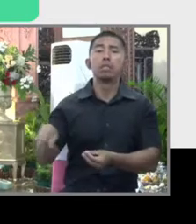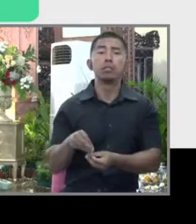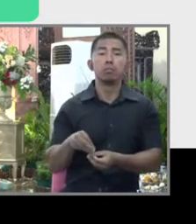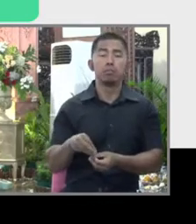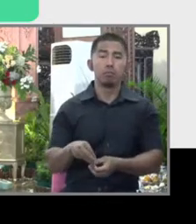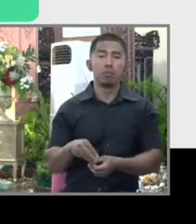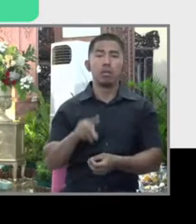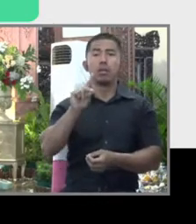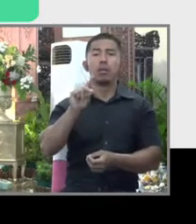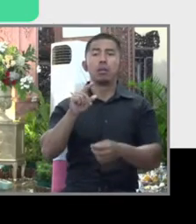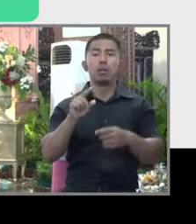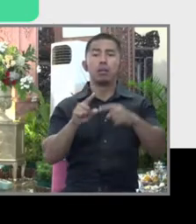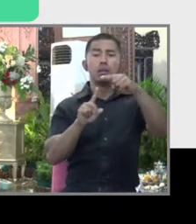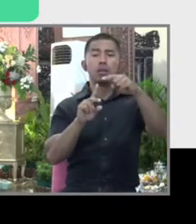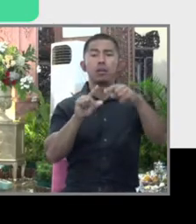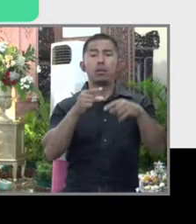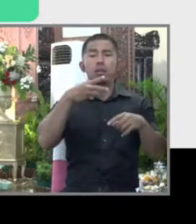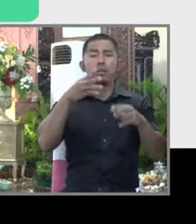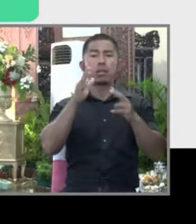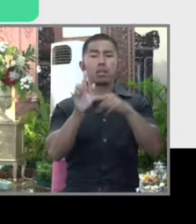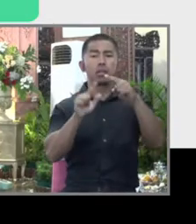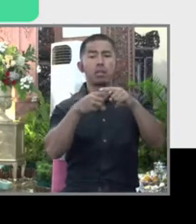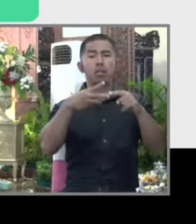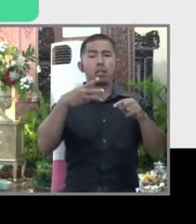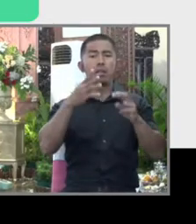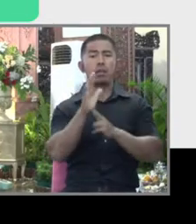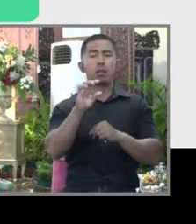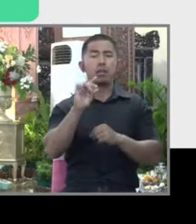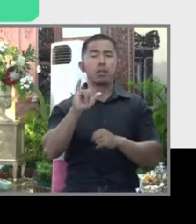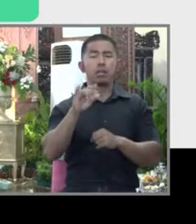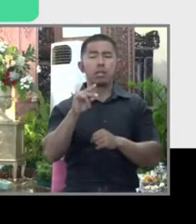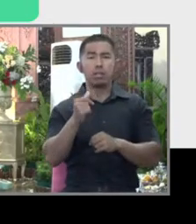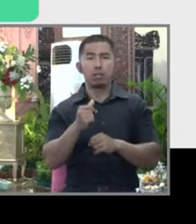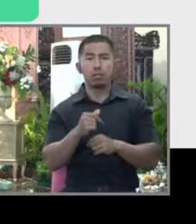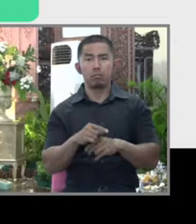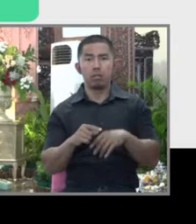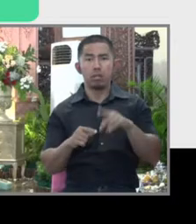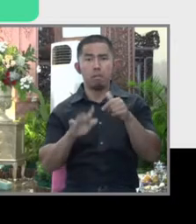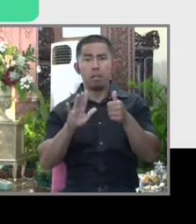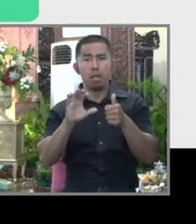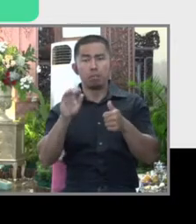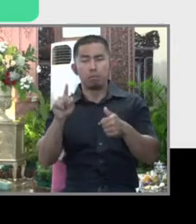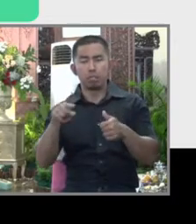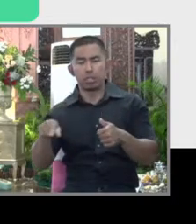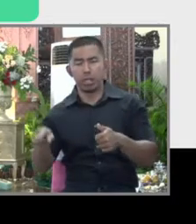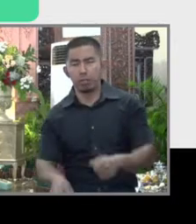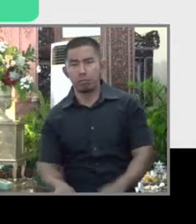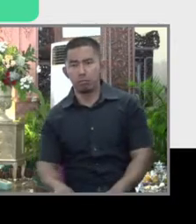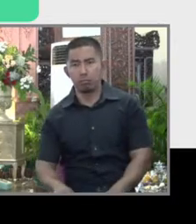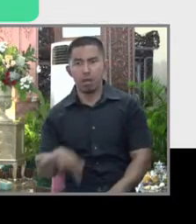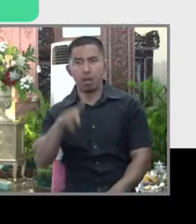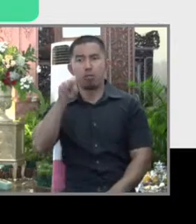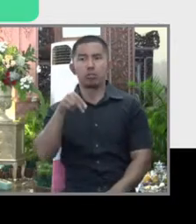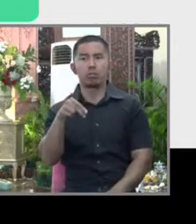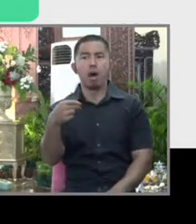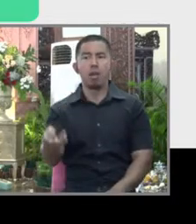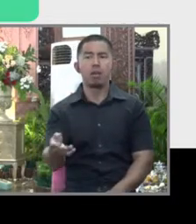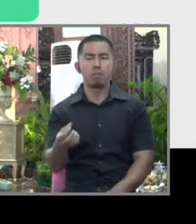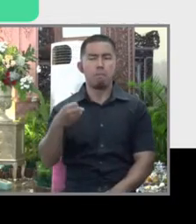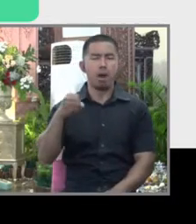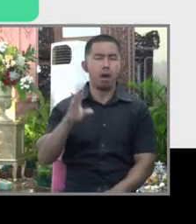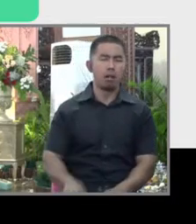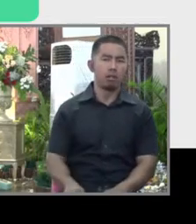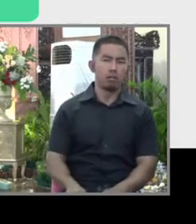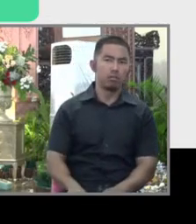bunga 15-20 persen per sekali tanam bayarin Pak Hai